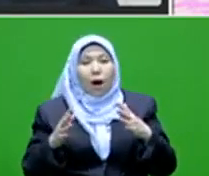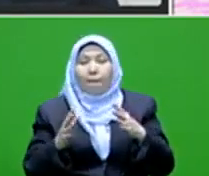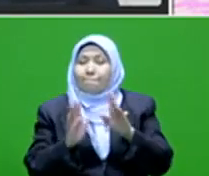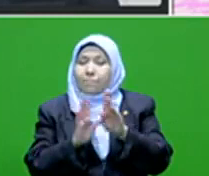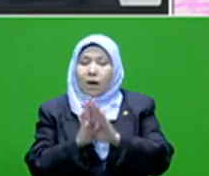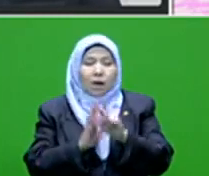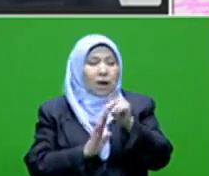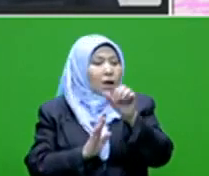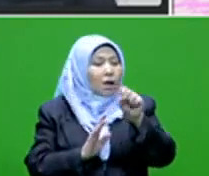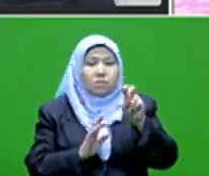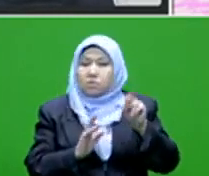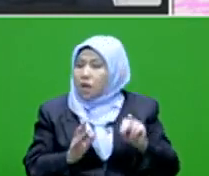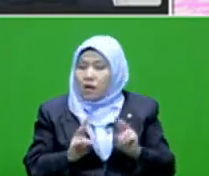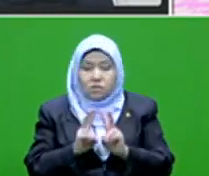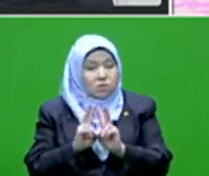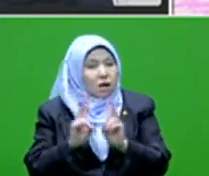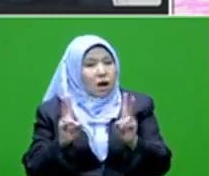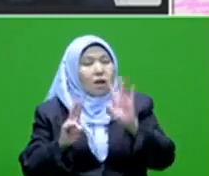Dia menggambarkan,